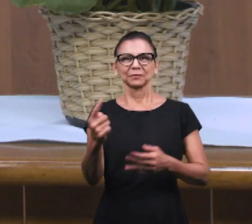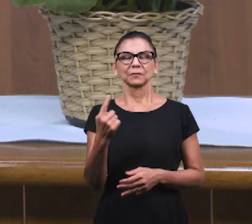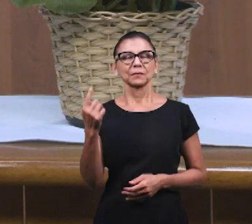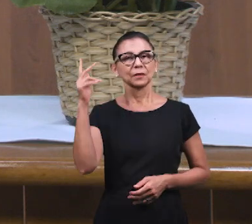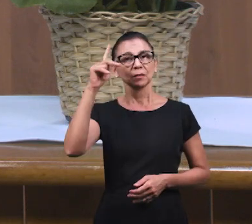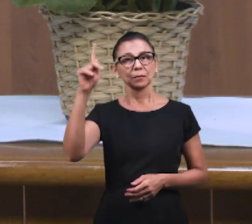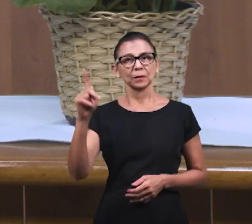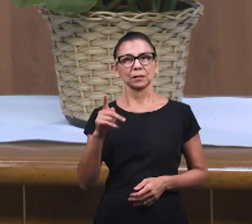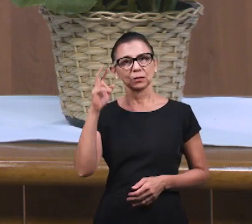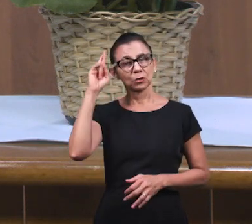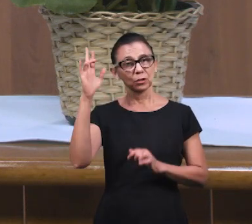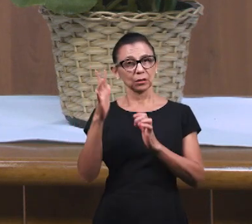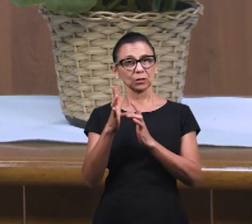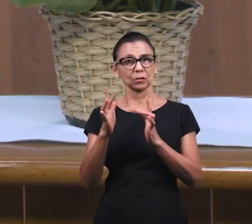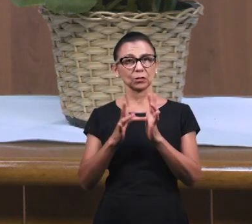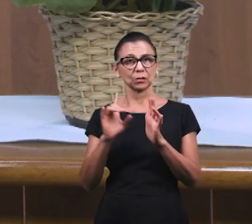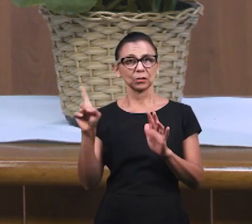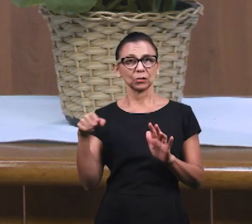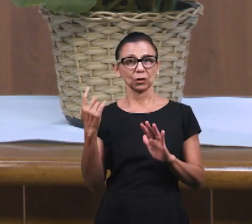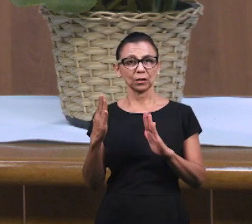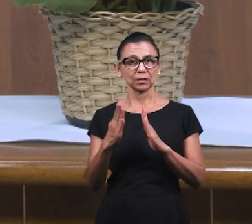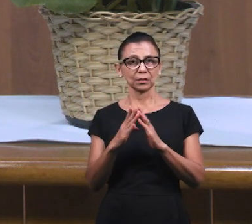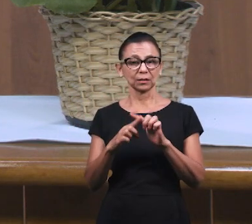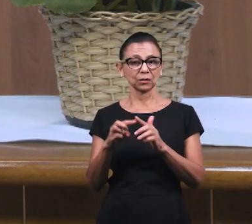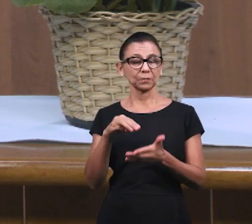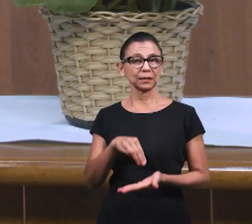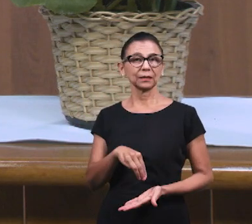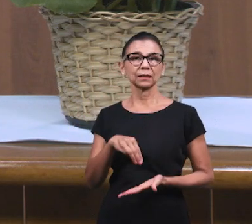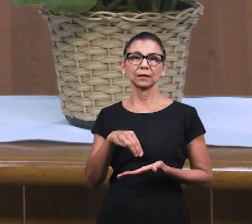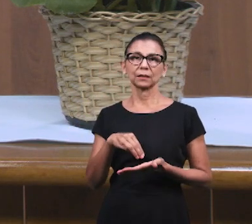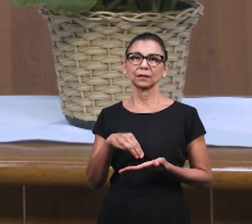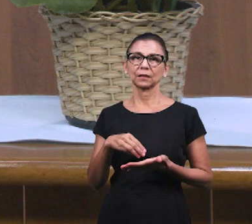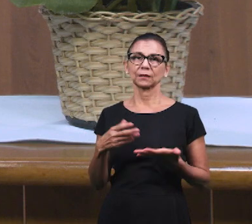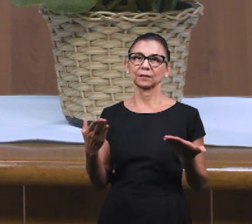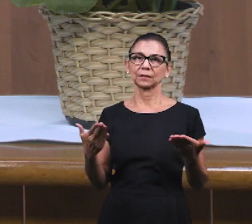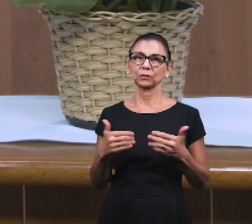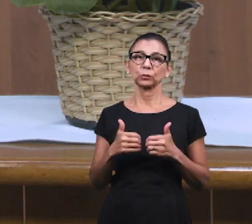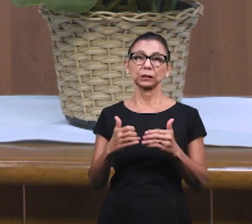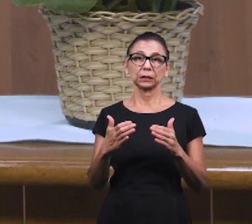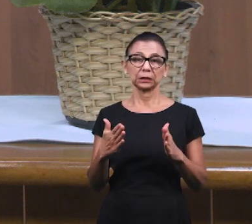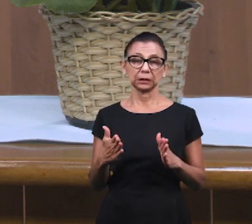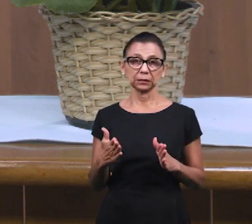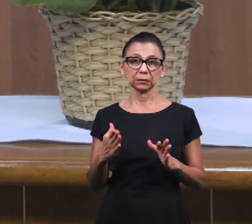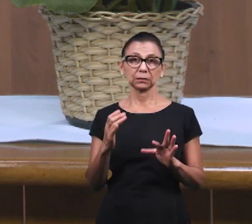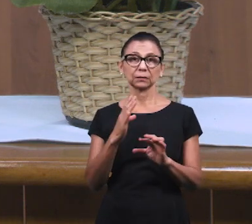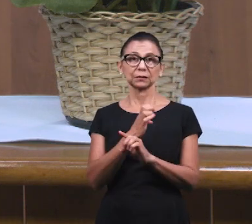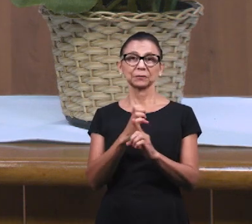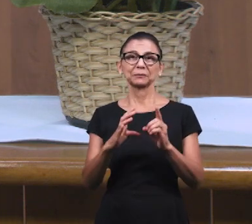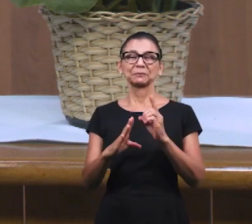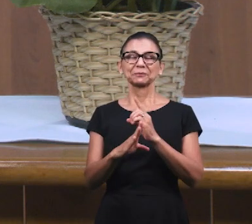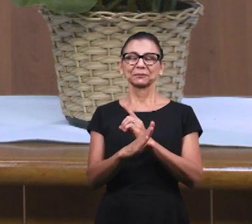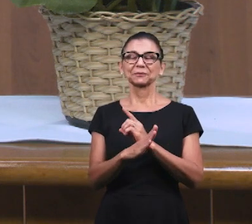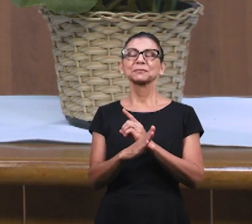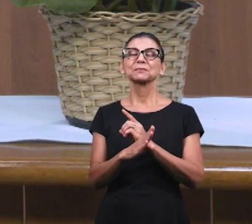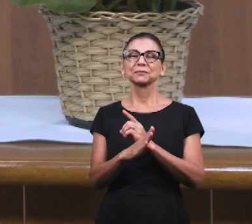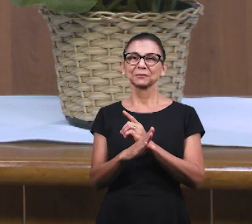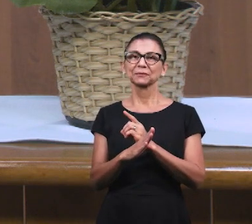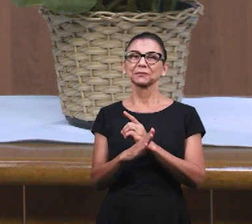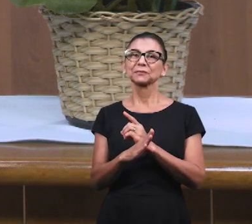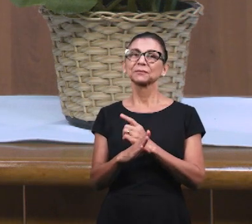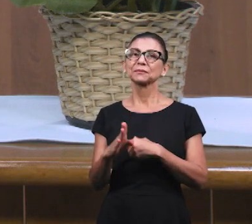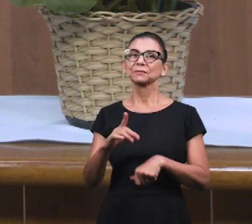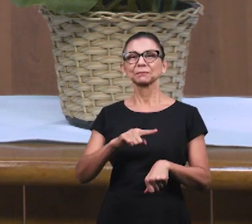Je salue à tous dans la paix du Seigneur Jésus. Nous sommes l'Église chrétienne Maranatha et celui-ci, c'est le début de l'école